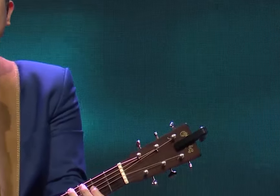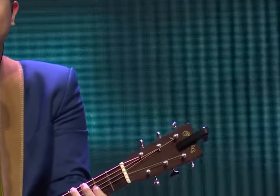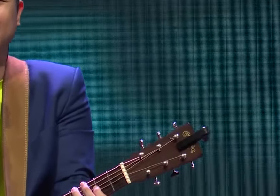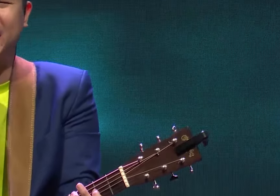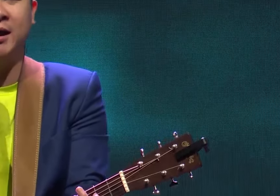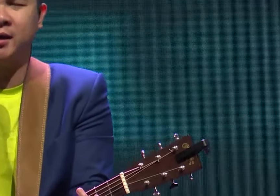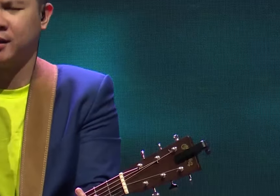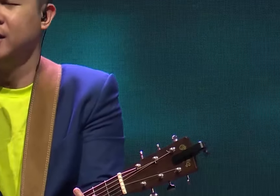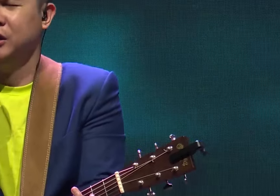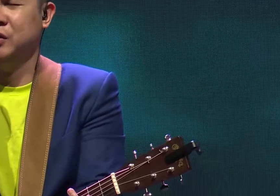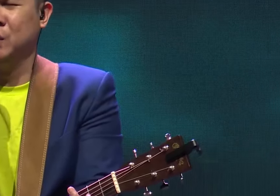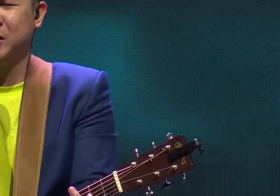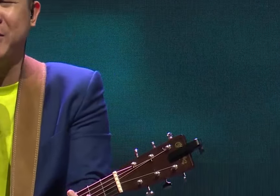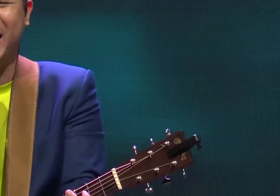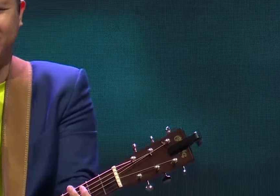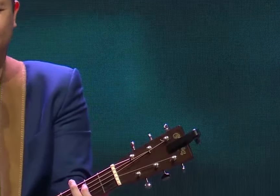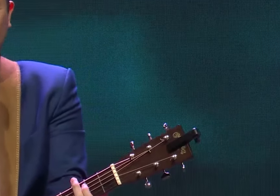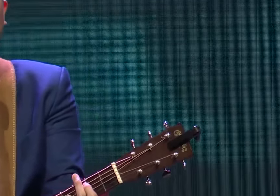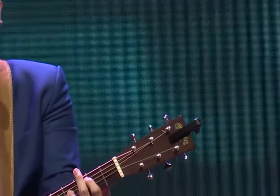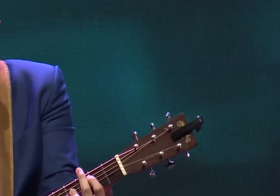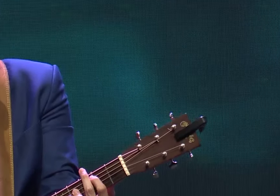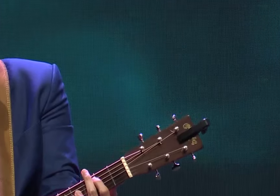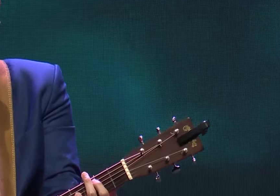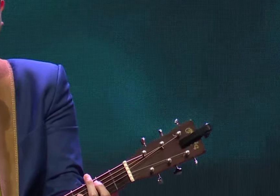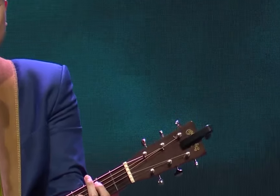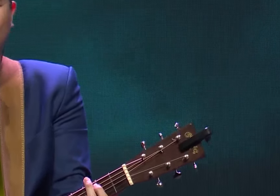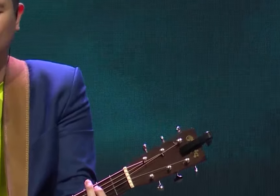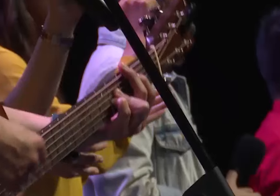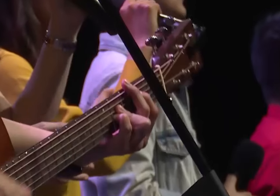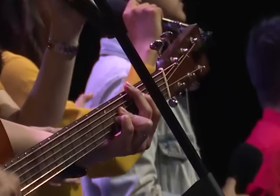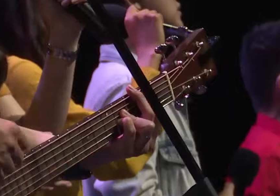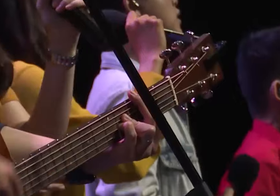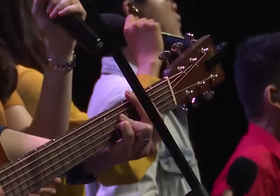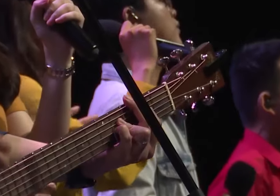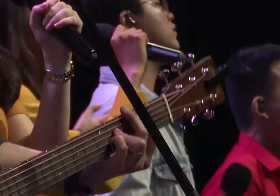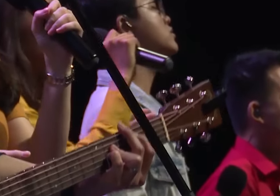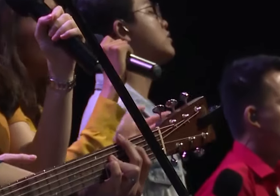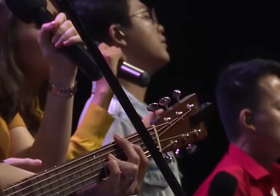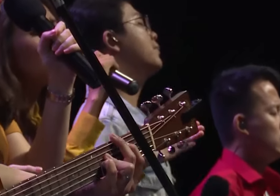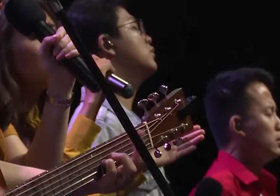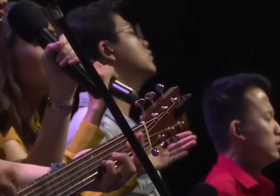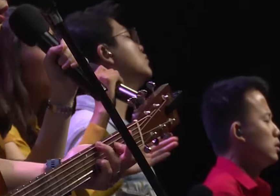are my God, you are my all in all.